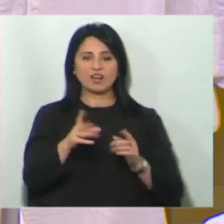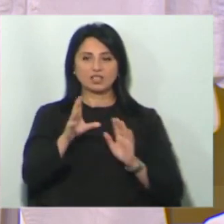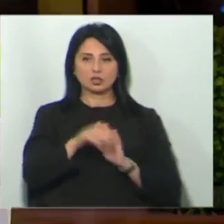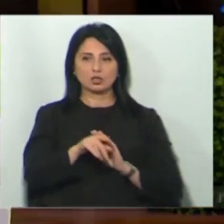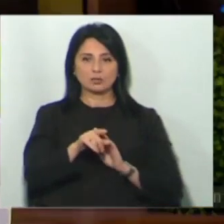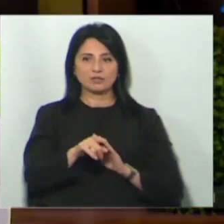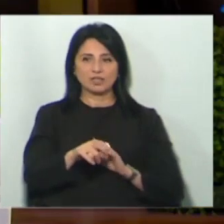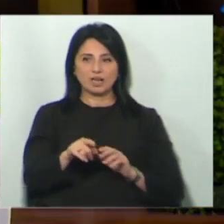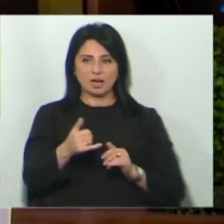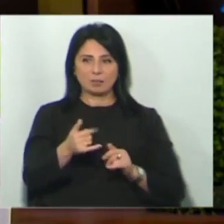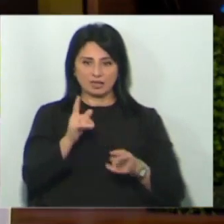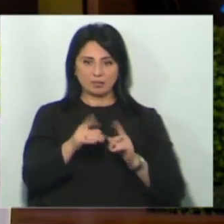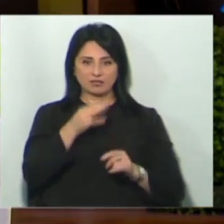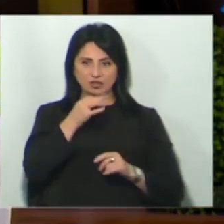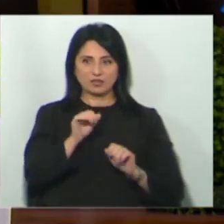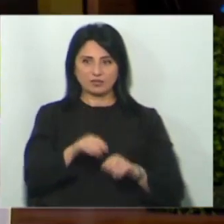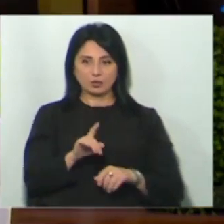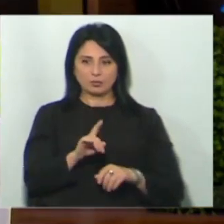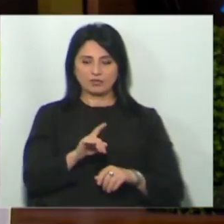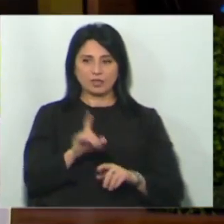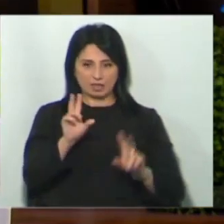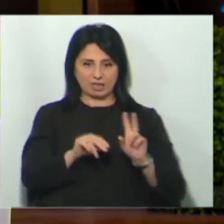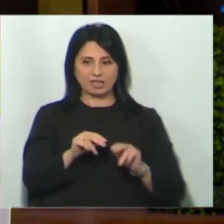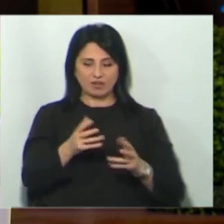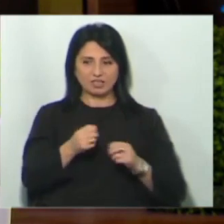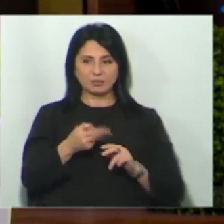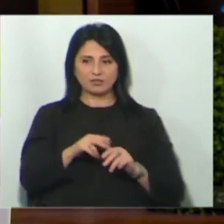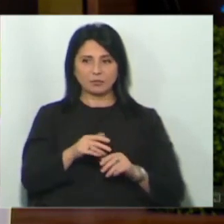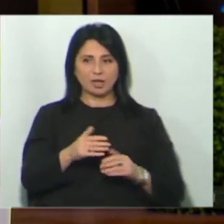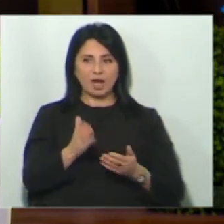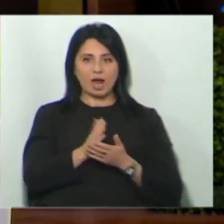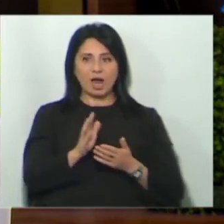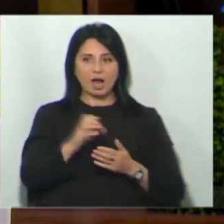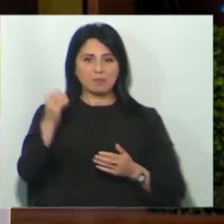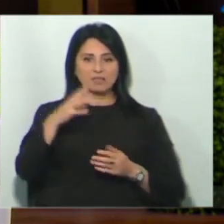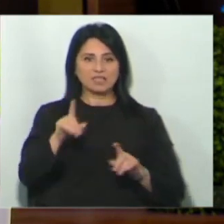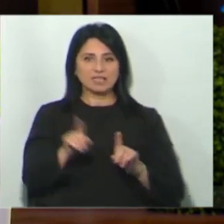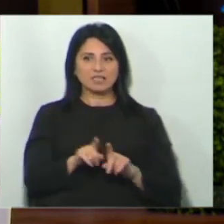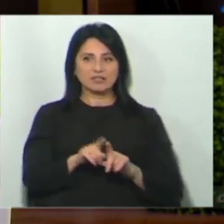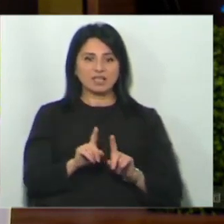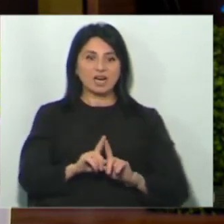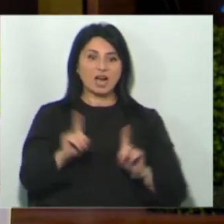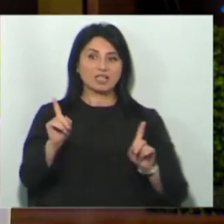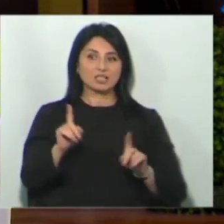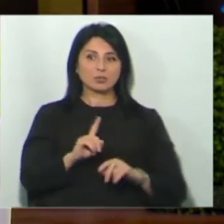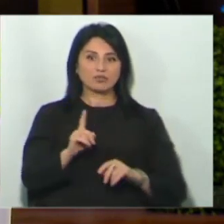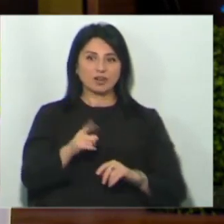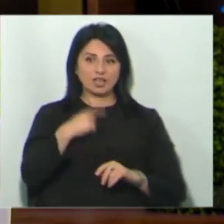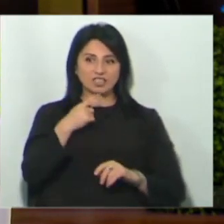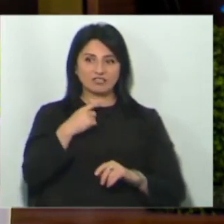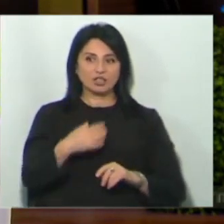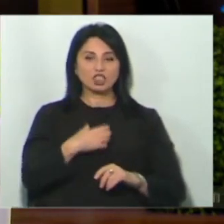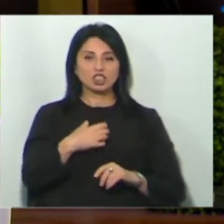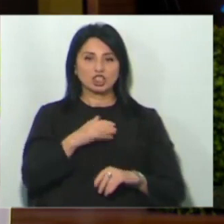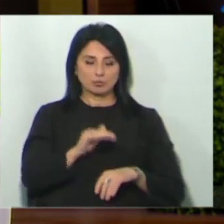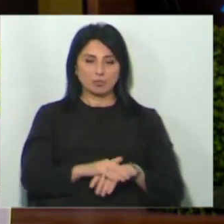șoris, n-am dilat ce mi țelia, tcuarum, I თვალისწინებენ, იმიტომ რომ აღარ არის მზეზე ისეთი განსაკუთრებული, აი რასაც ვამბობ,